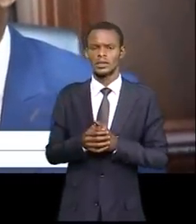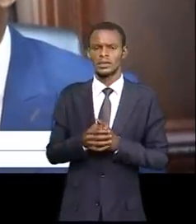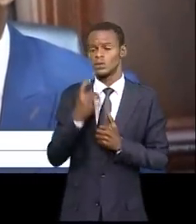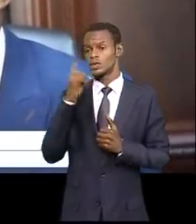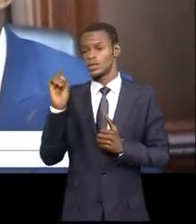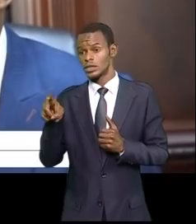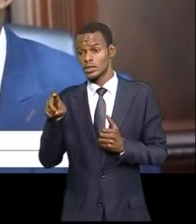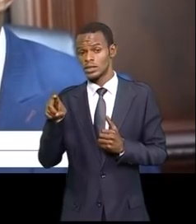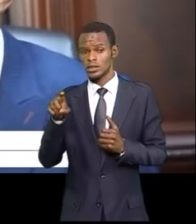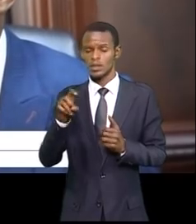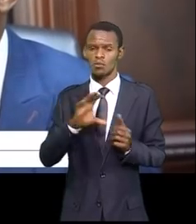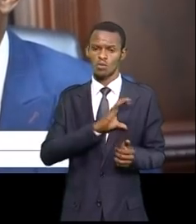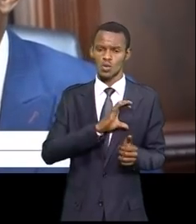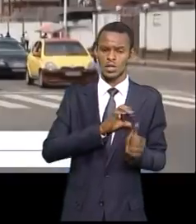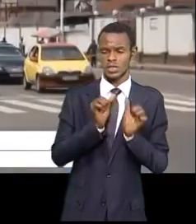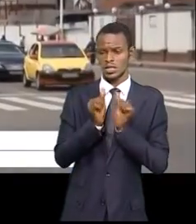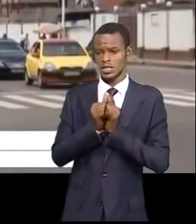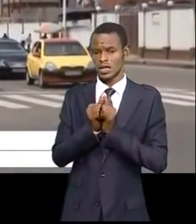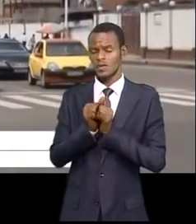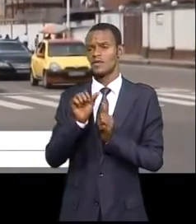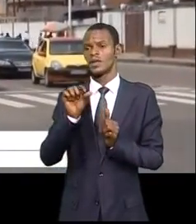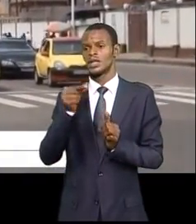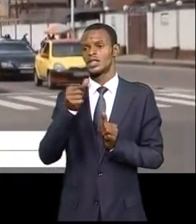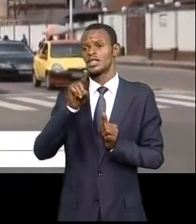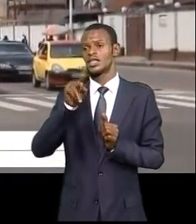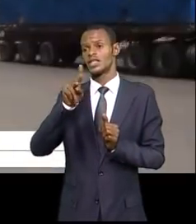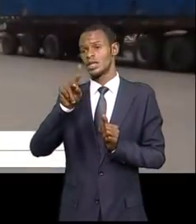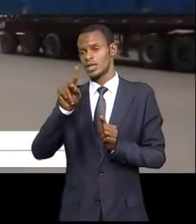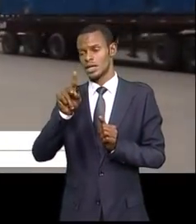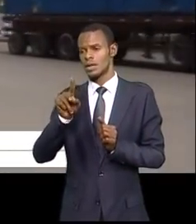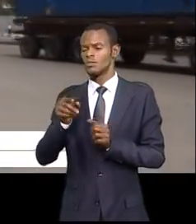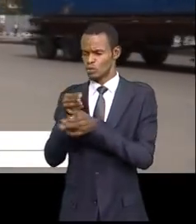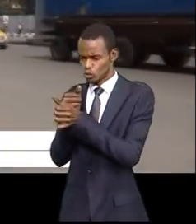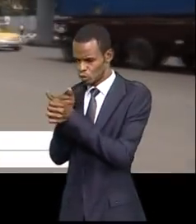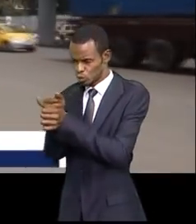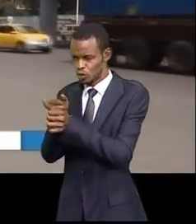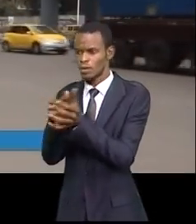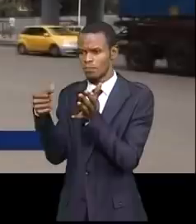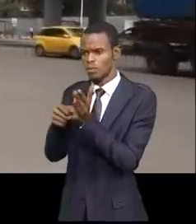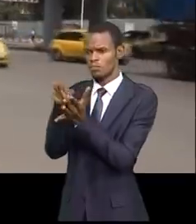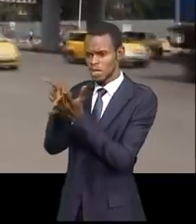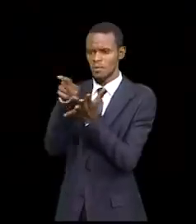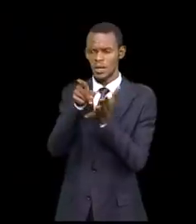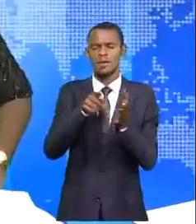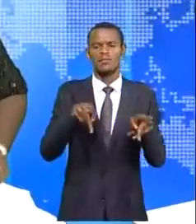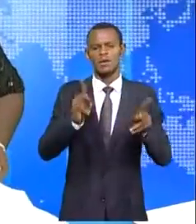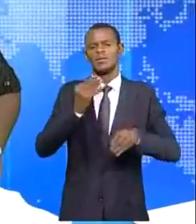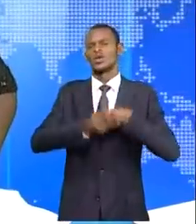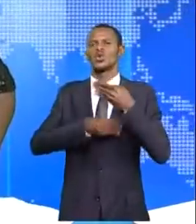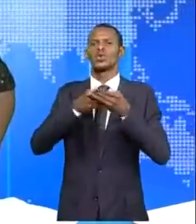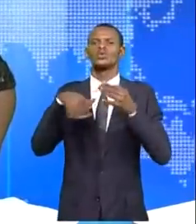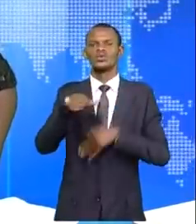ce terrain on pour arrêter les défaillants payer les bons s'est construit son pays c'est le devoir civique de tous les congolais